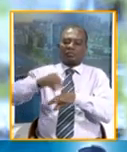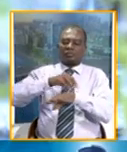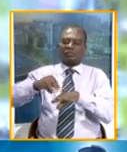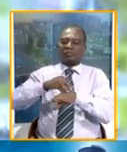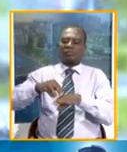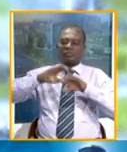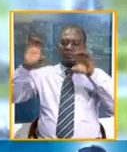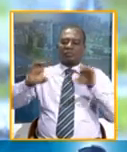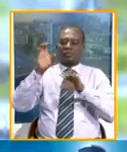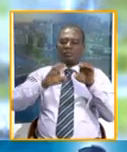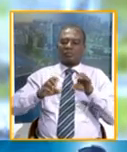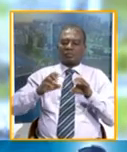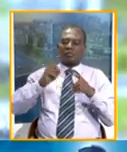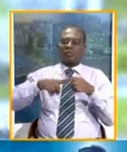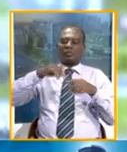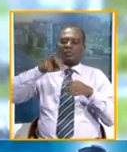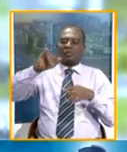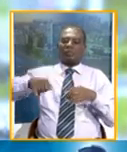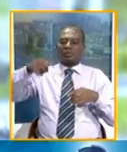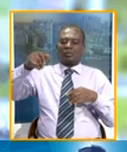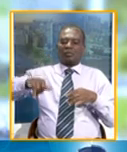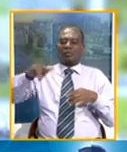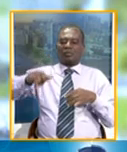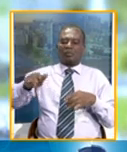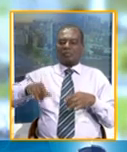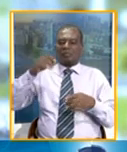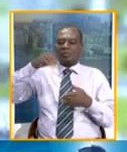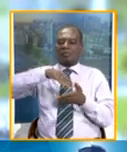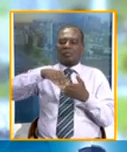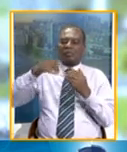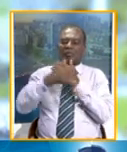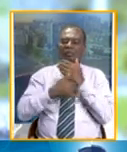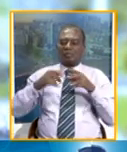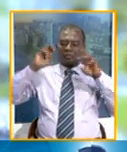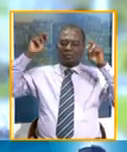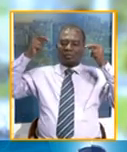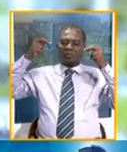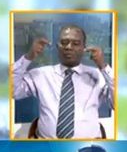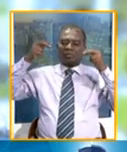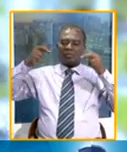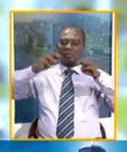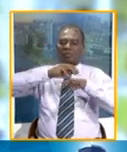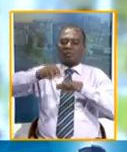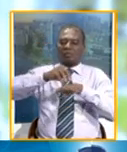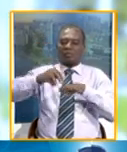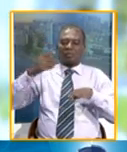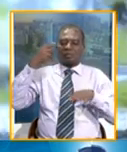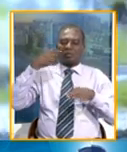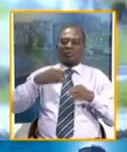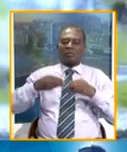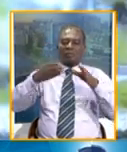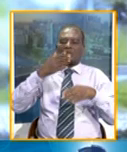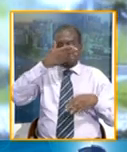célébrée il y a quelques jours à Yamoussoukro, dans le centre du pays. Thème retenu, les mathématiques pour un monde